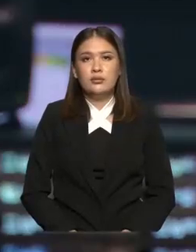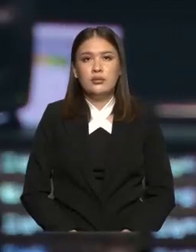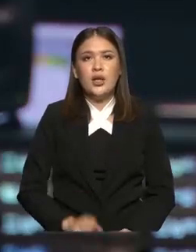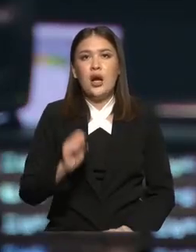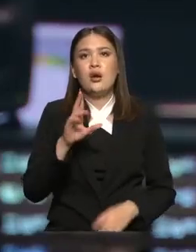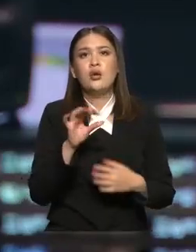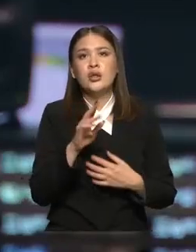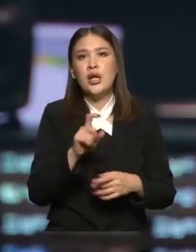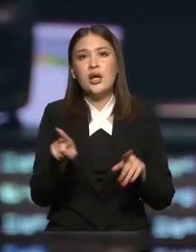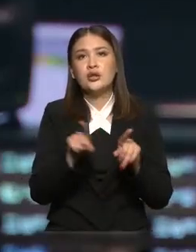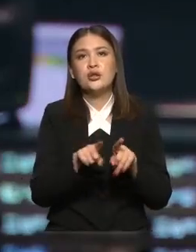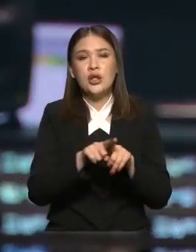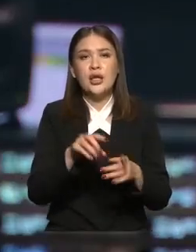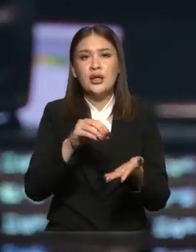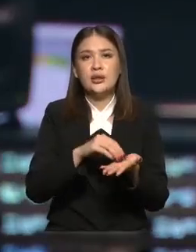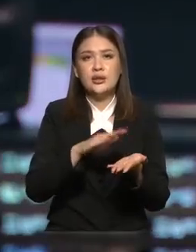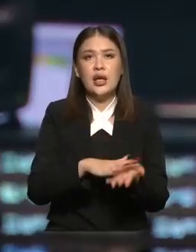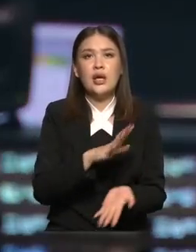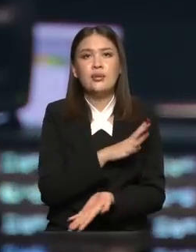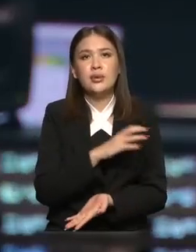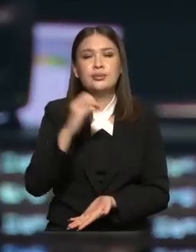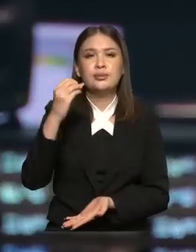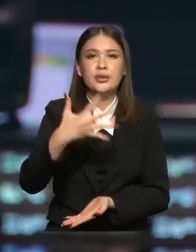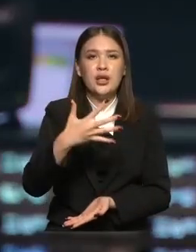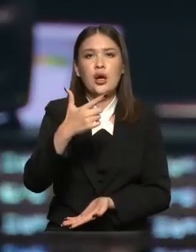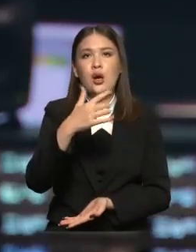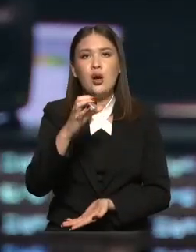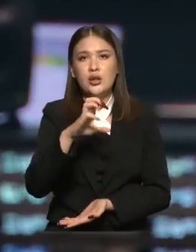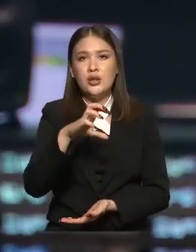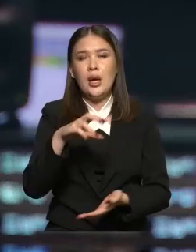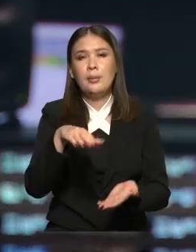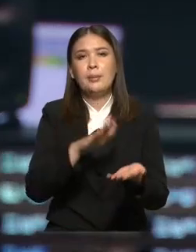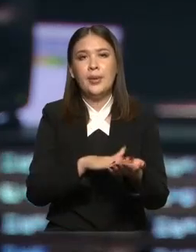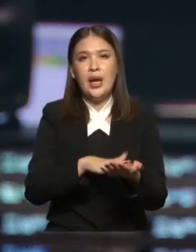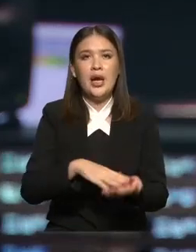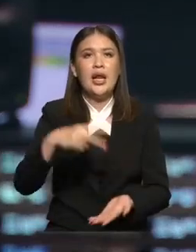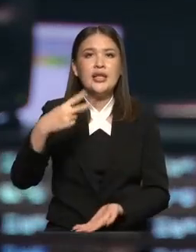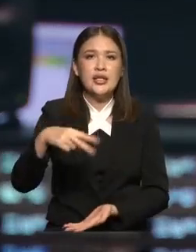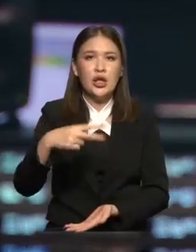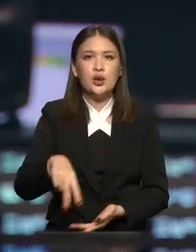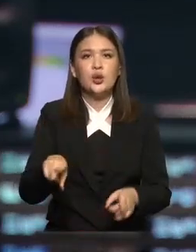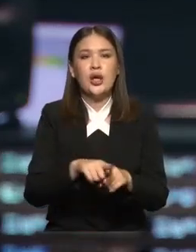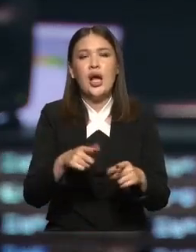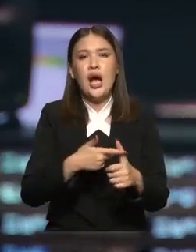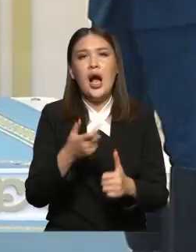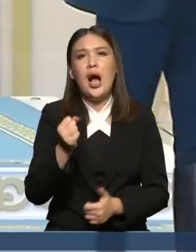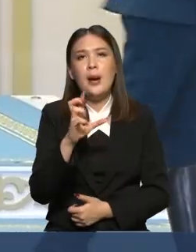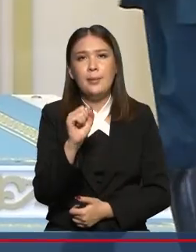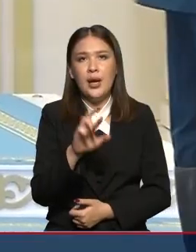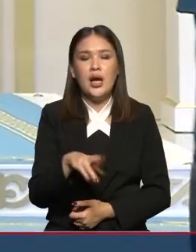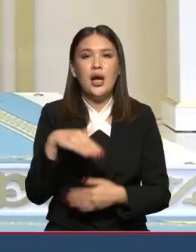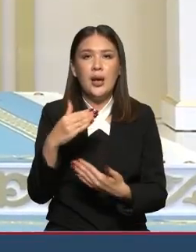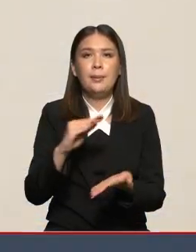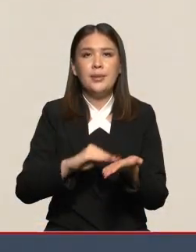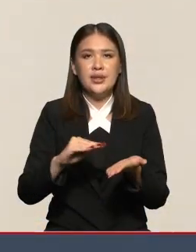в арде также назвали имена пяти лауреатов госпремии в области литературы и искусства имени Абая ими стали